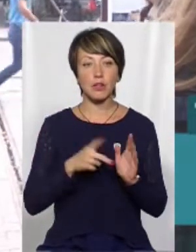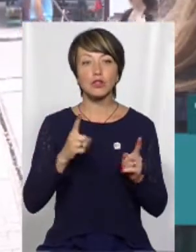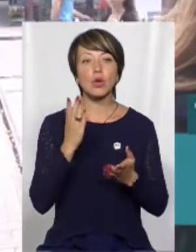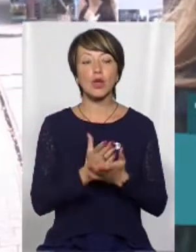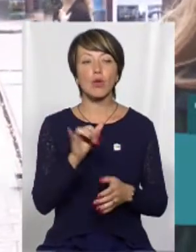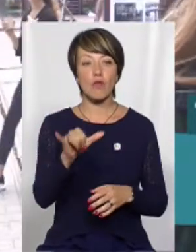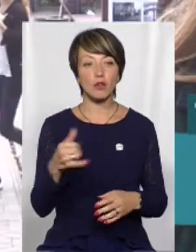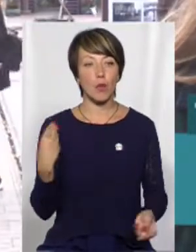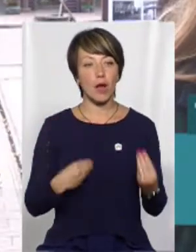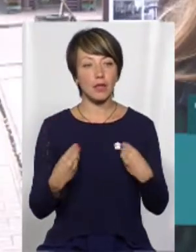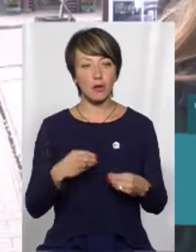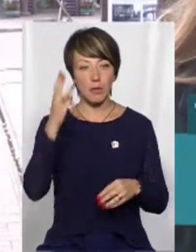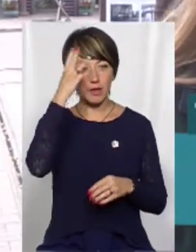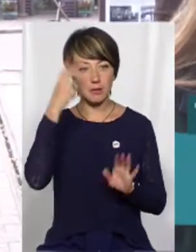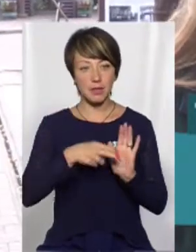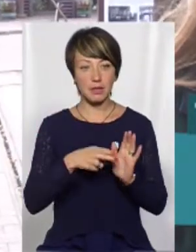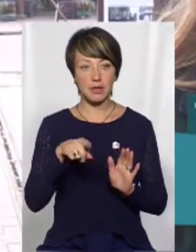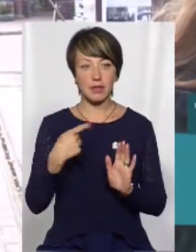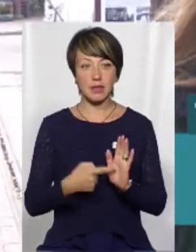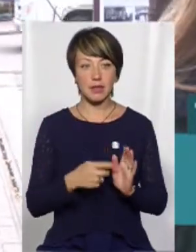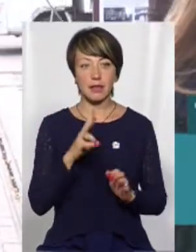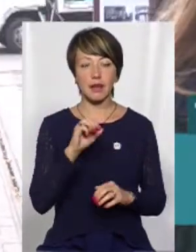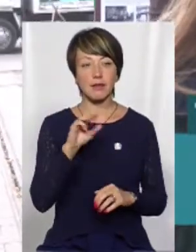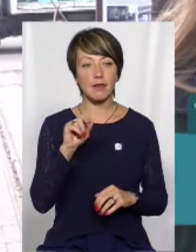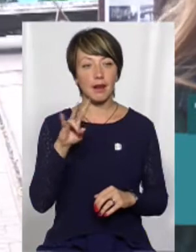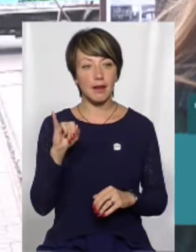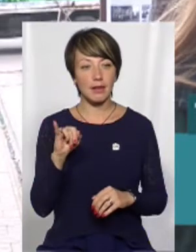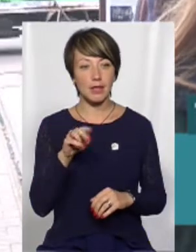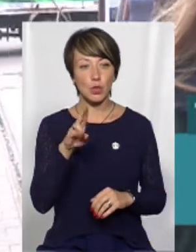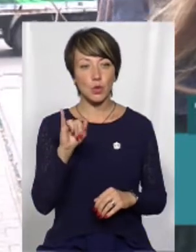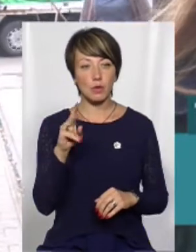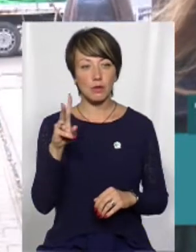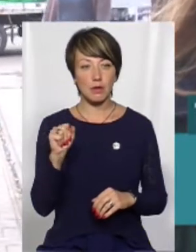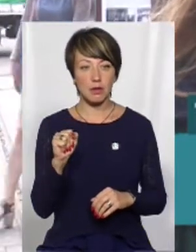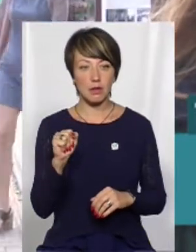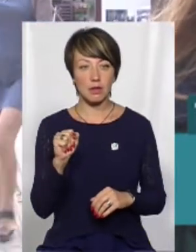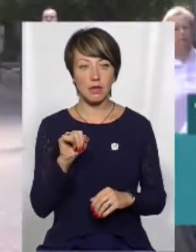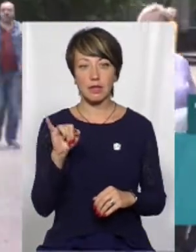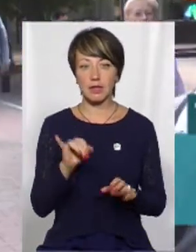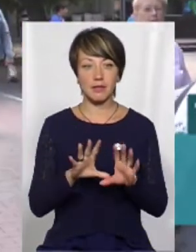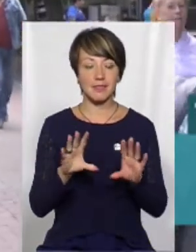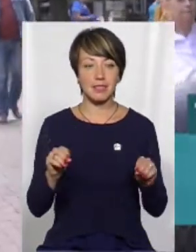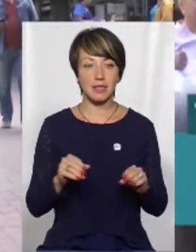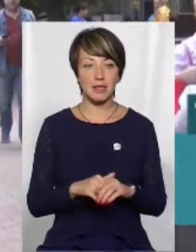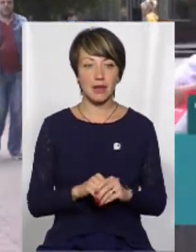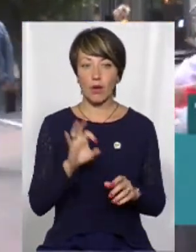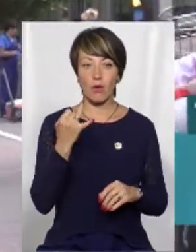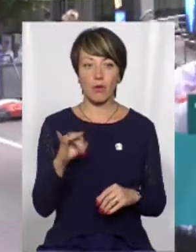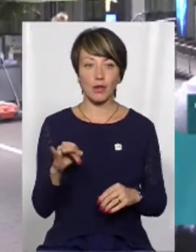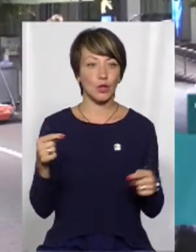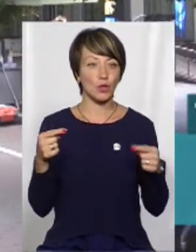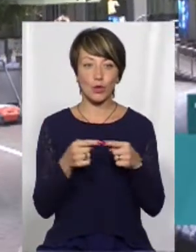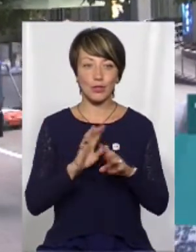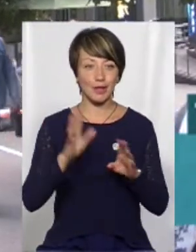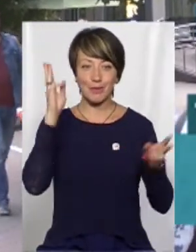у вашому гардеробі із хмельницького такого? Наталі Дудка. Так. Ну і, власне, все. Ой, точно не